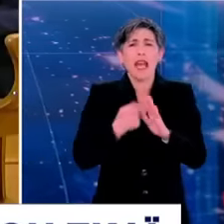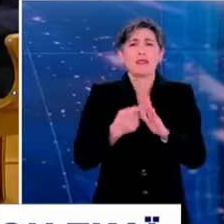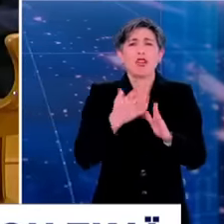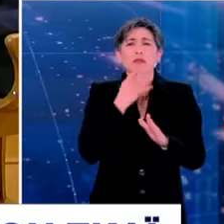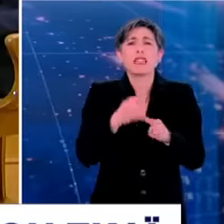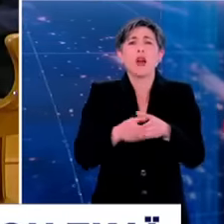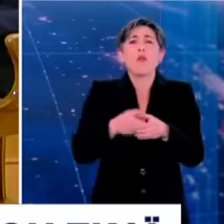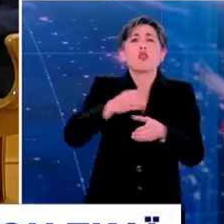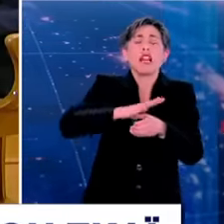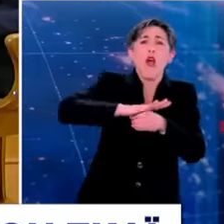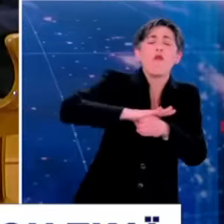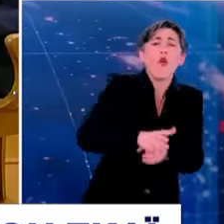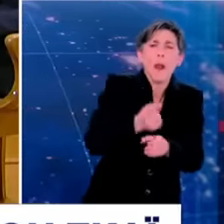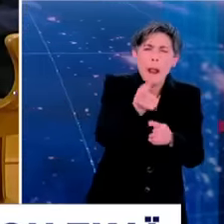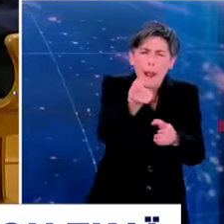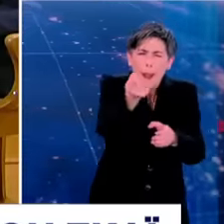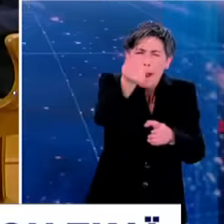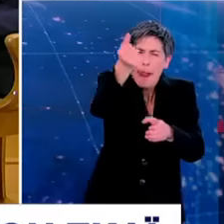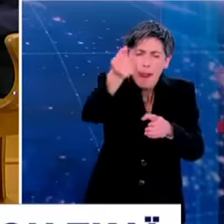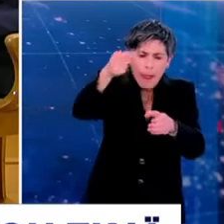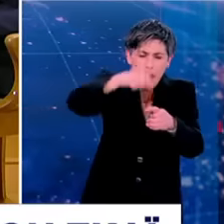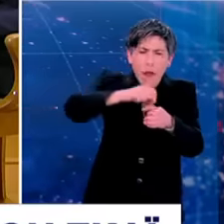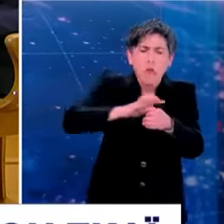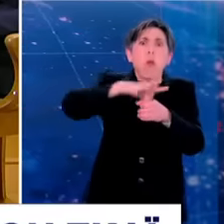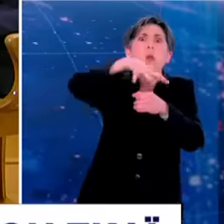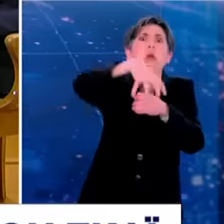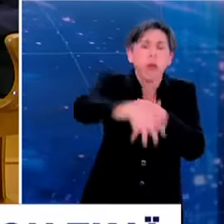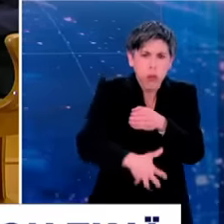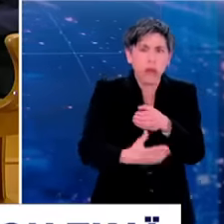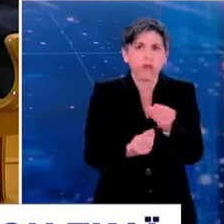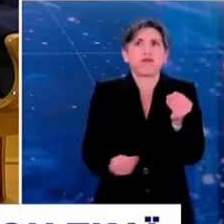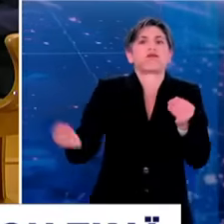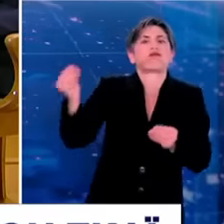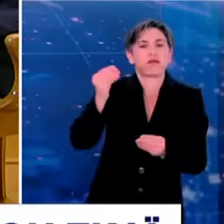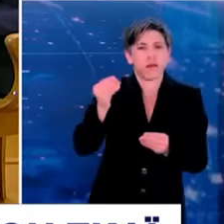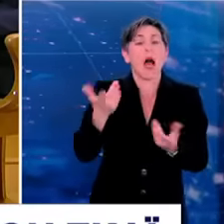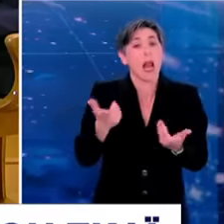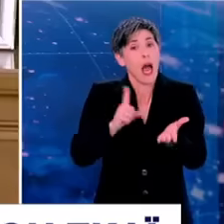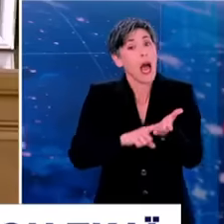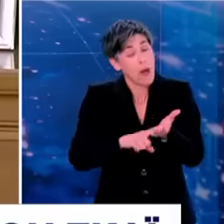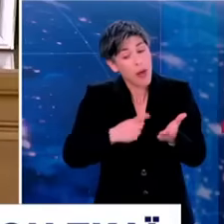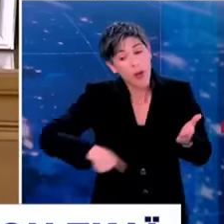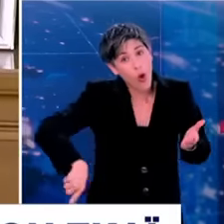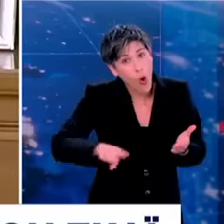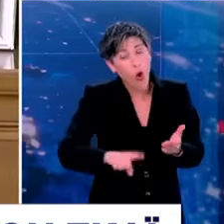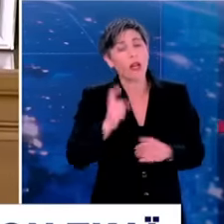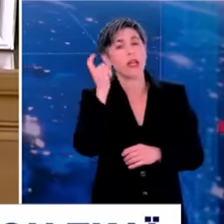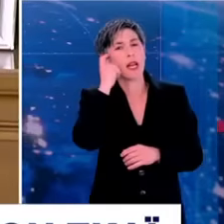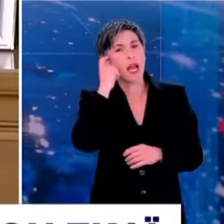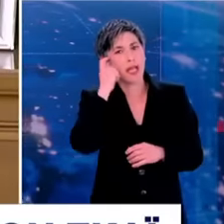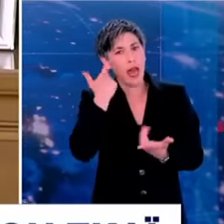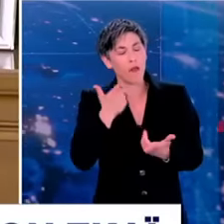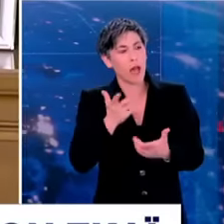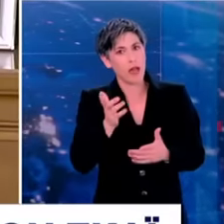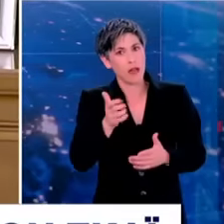ποτήρι και υποχρεώνουν όλες και όλους να ανασκομπωθούν και να αναλογιστούν αν πραγματικά μπορούμε να συνεχίσουμε να ζούμε και να